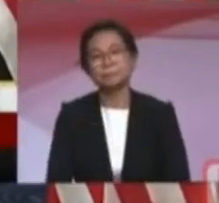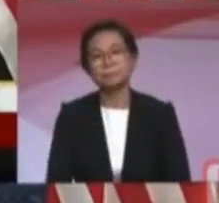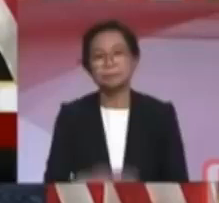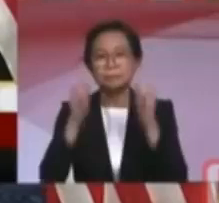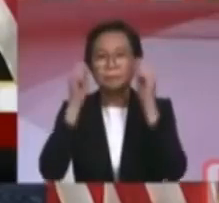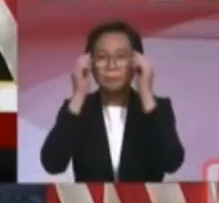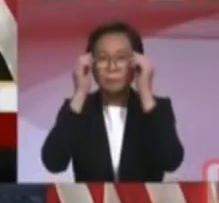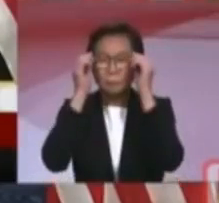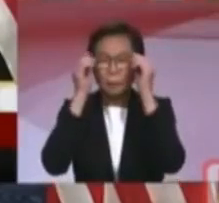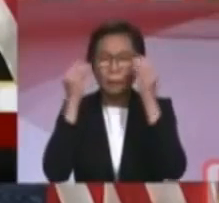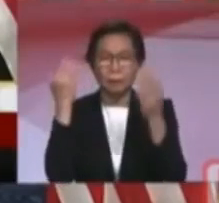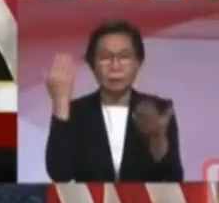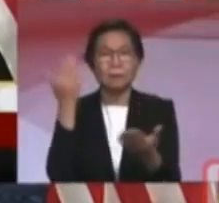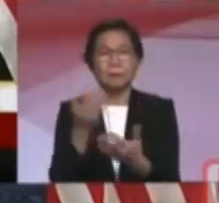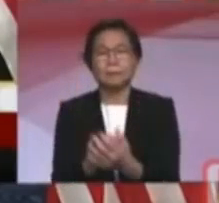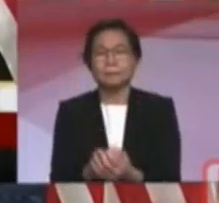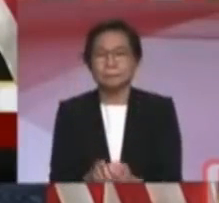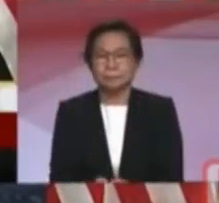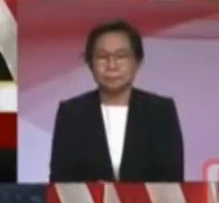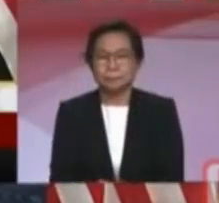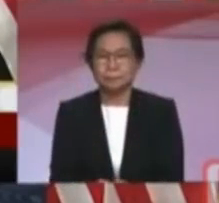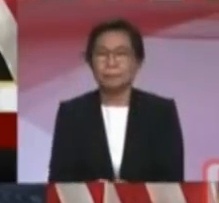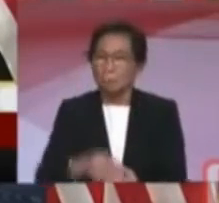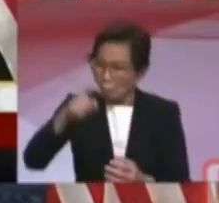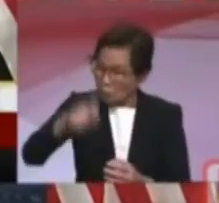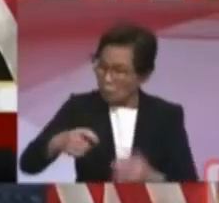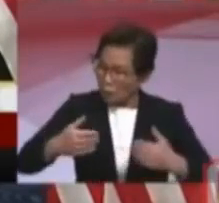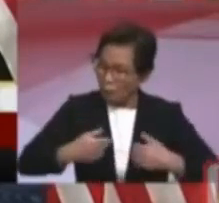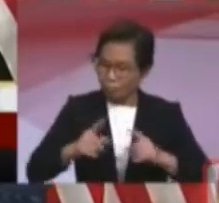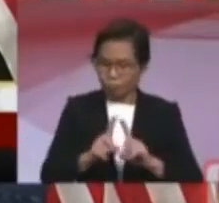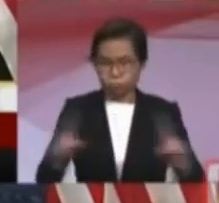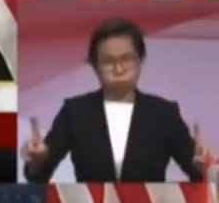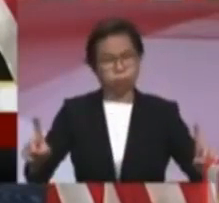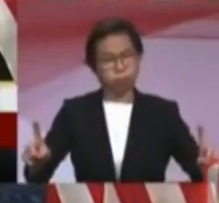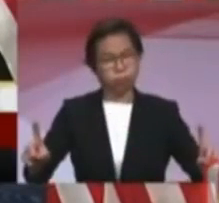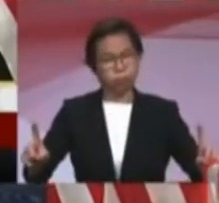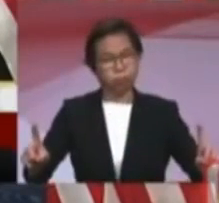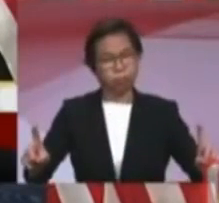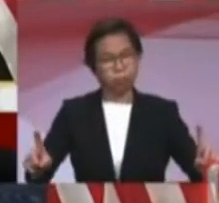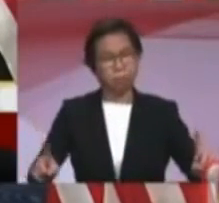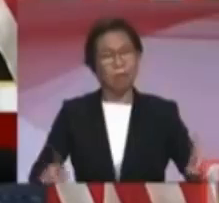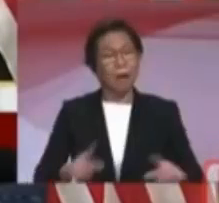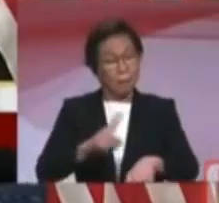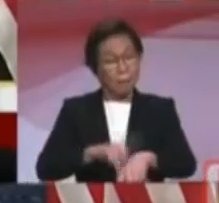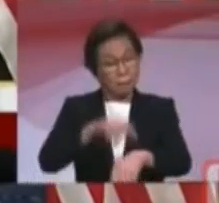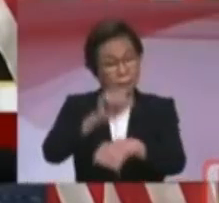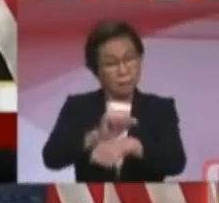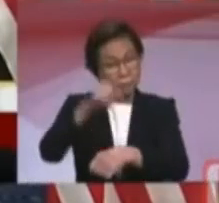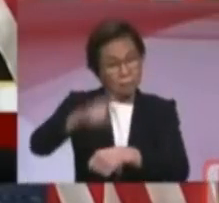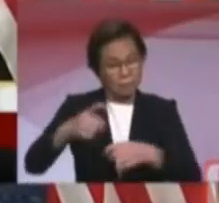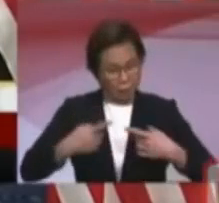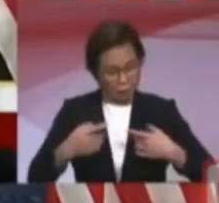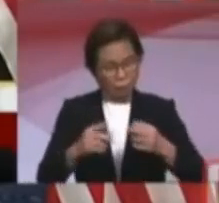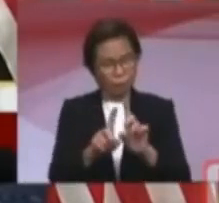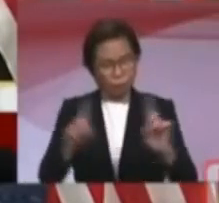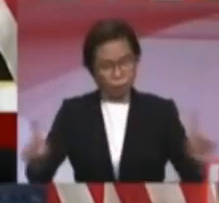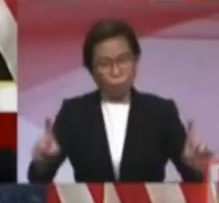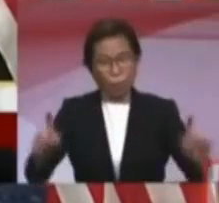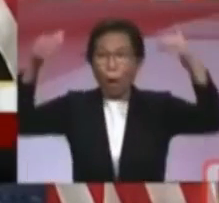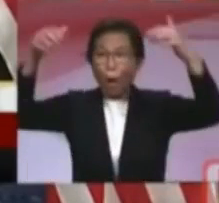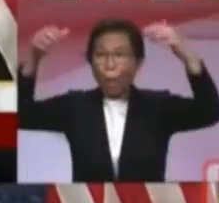dengan sampai jadoh penjarakan fisika langsung sewaktu berada di tempat kejauhan menemani